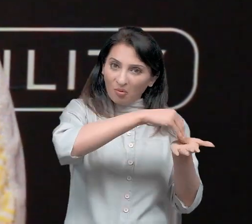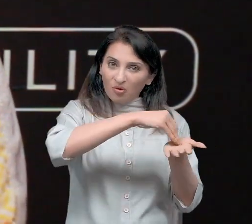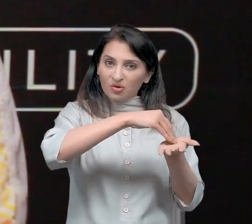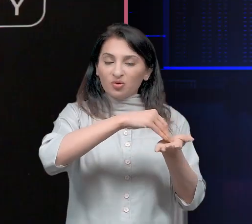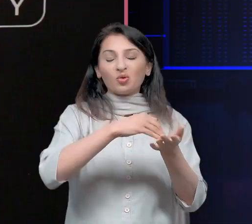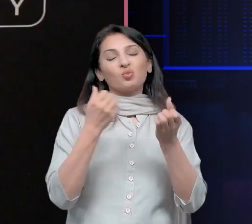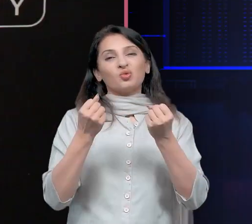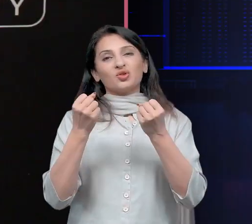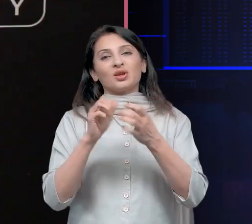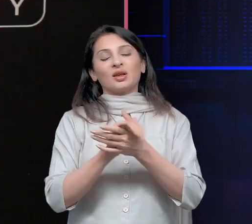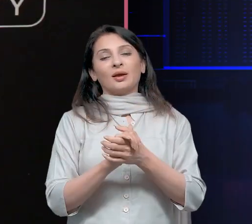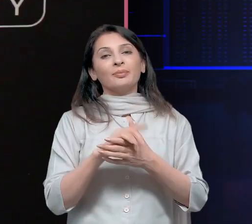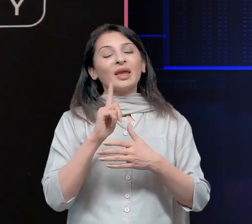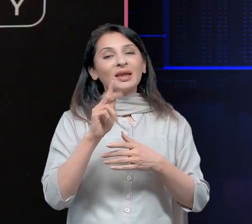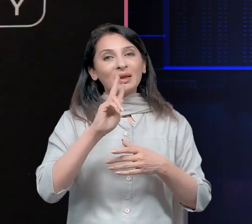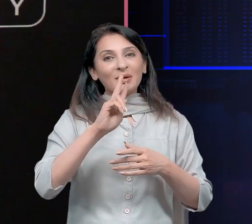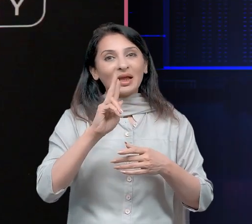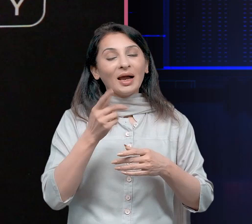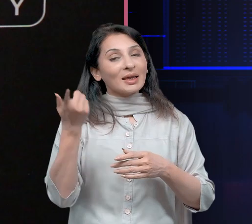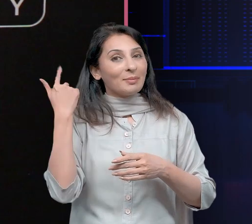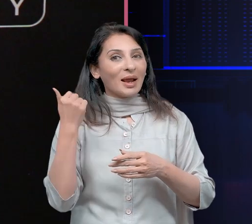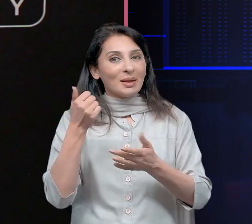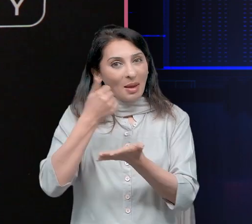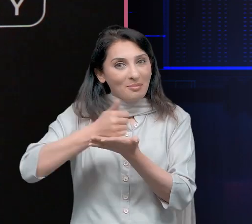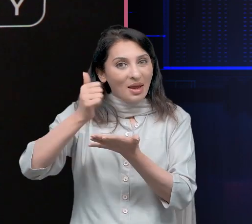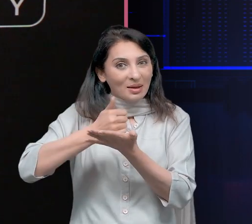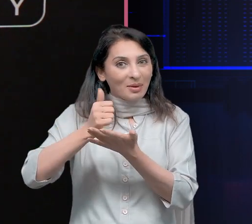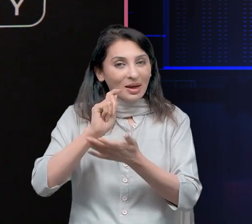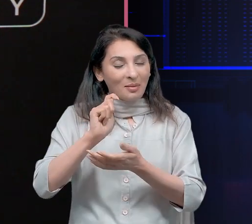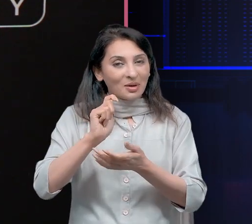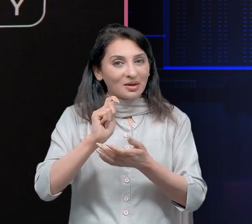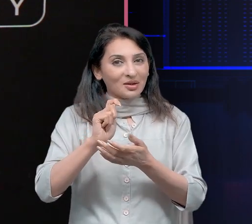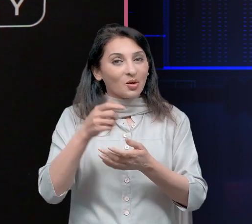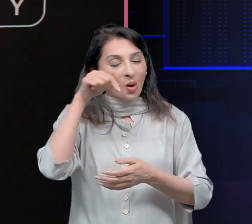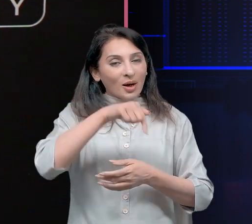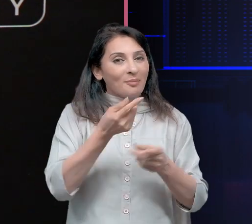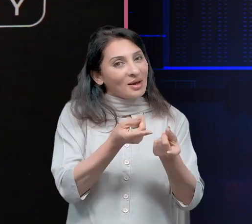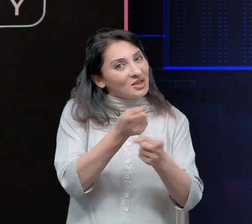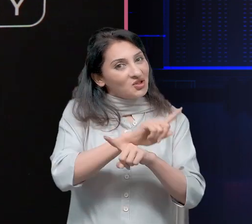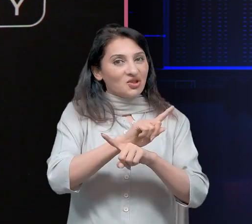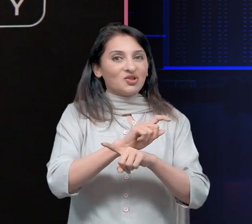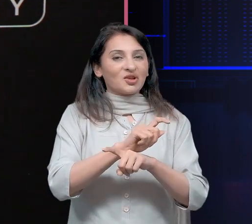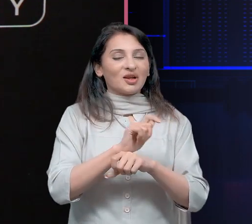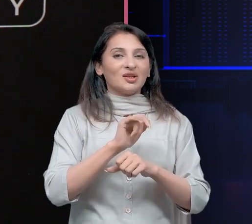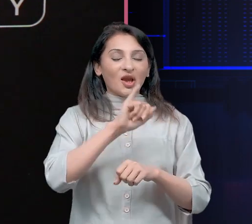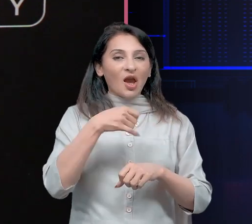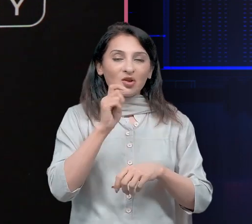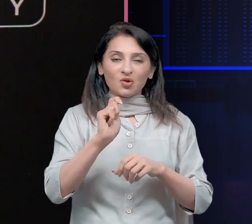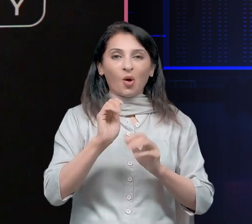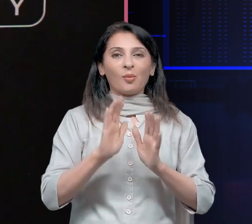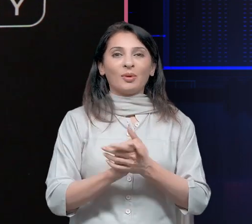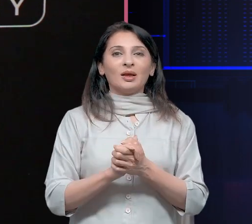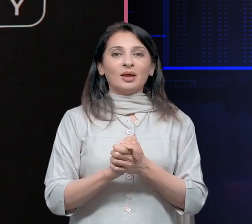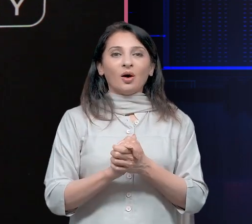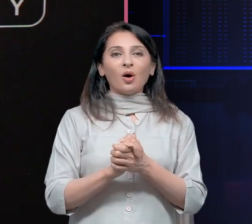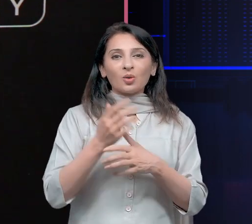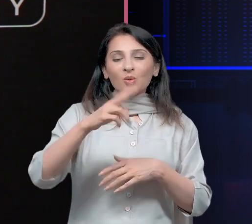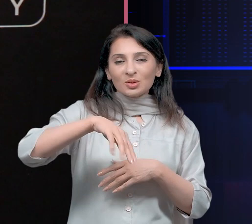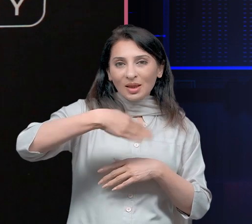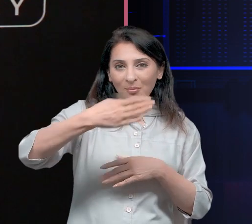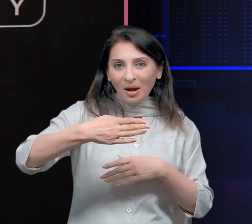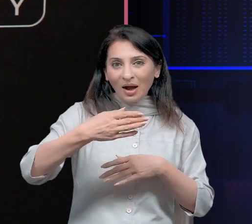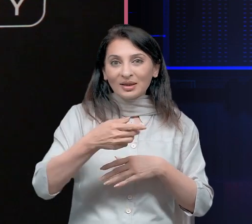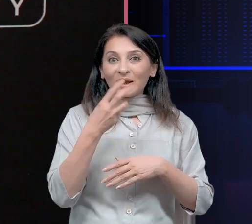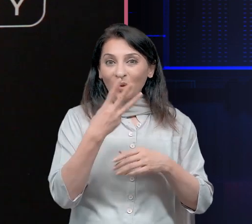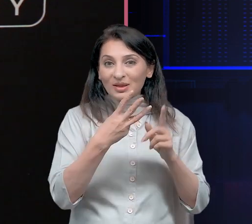हैं। तीसरा फिर मुझे पता चला कि उन लड़की ने कहा कि मेरे अब्बा दरअसल रिक्शा ड्राइवर हैं जो कि 2 नौकरी कर